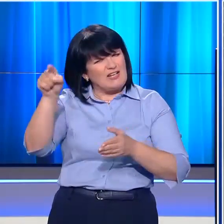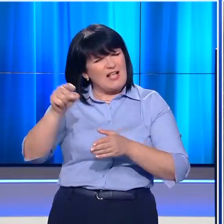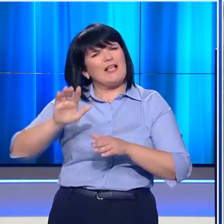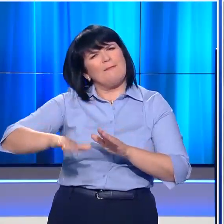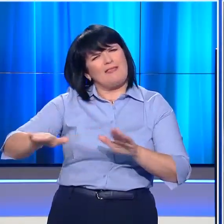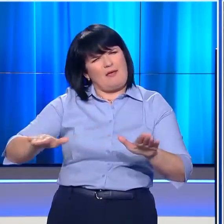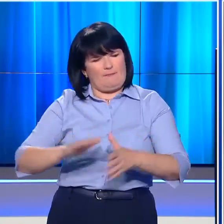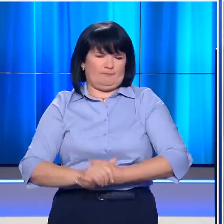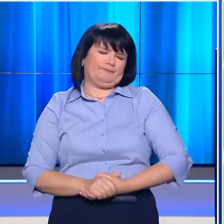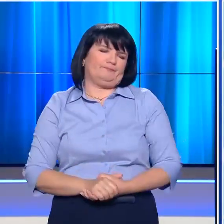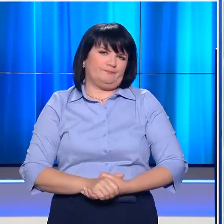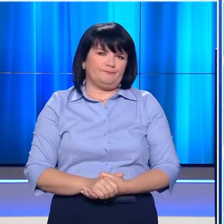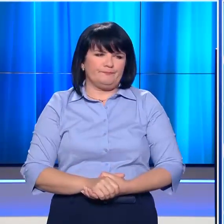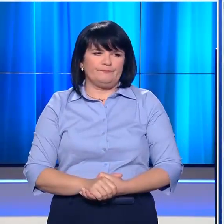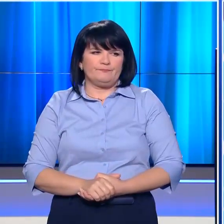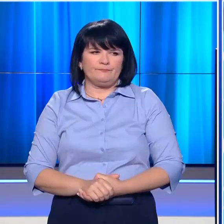ανηλίκων.